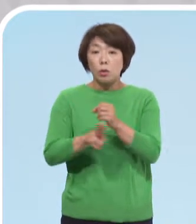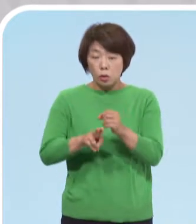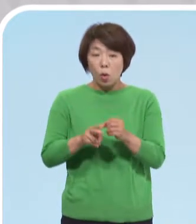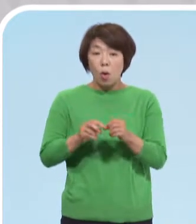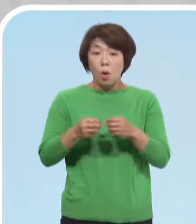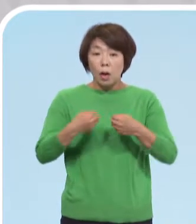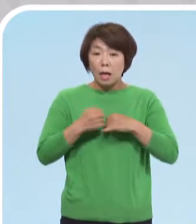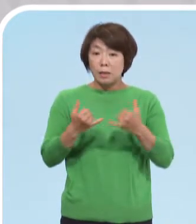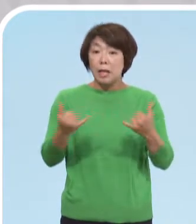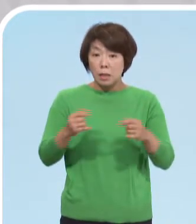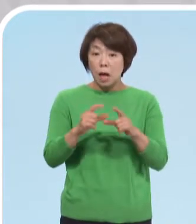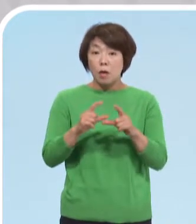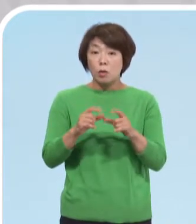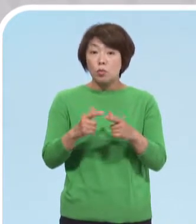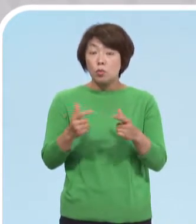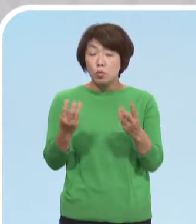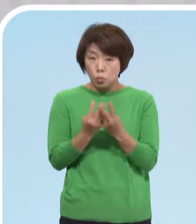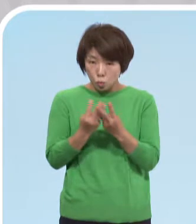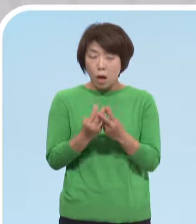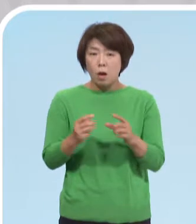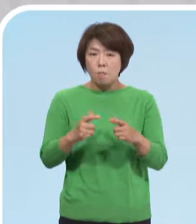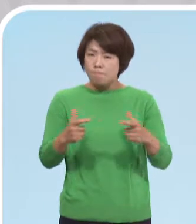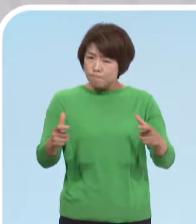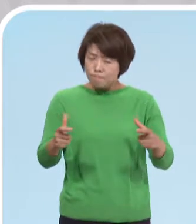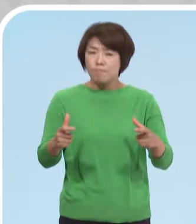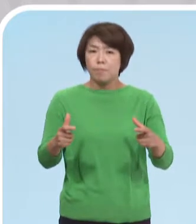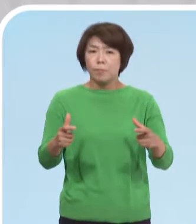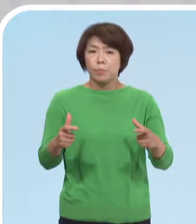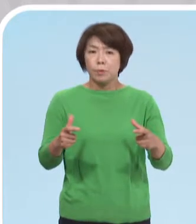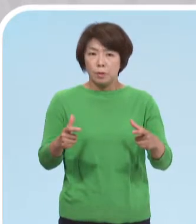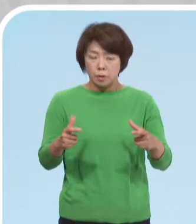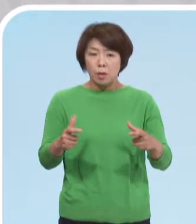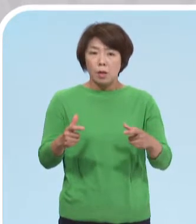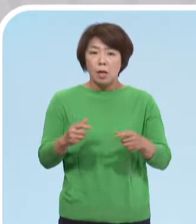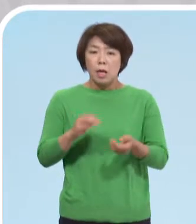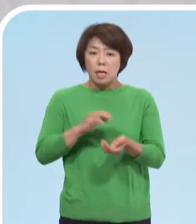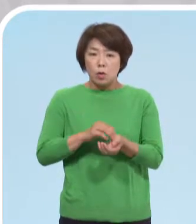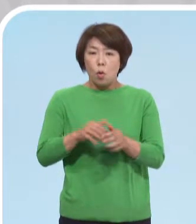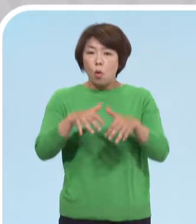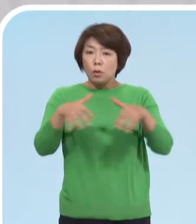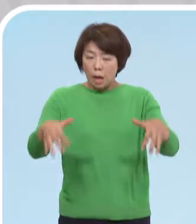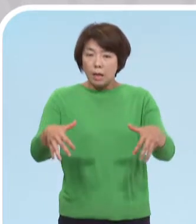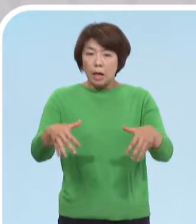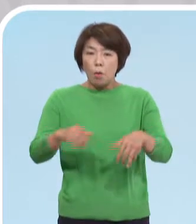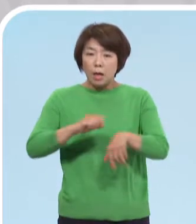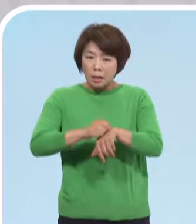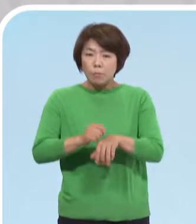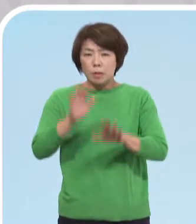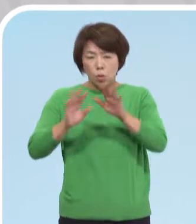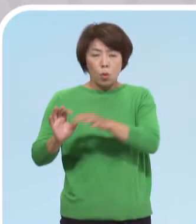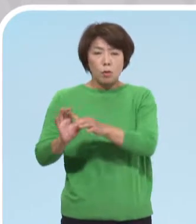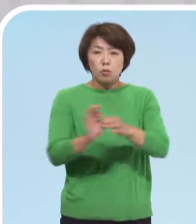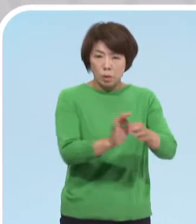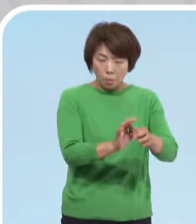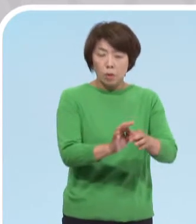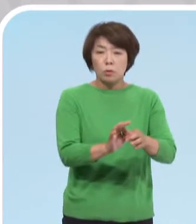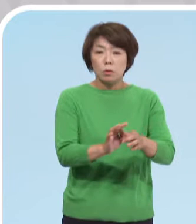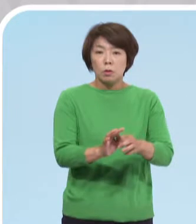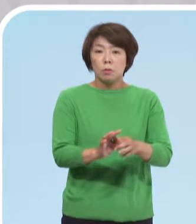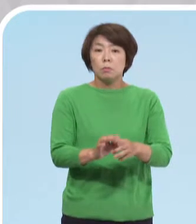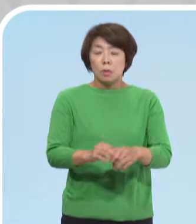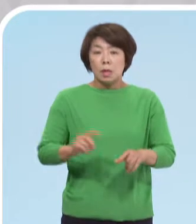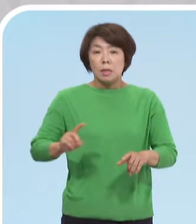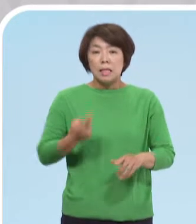感染者数は依然として多く、医療提供体制は厳しい状況が続いています。この